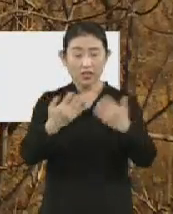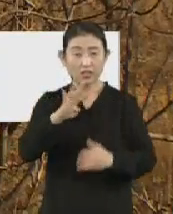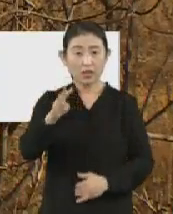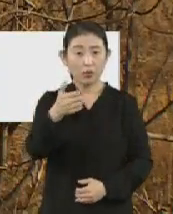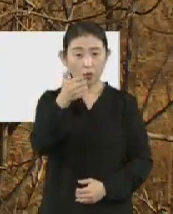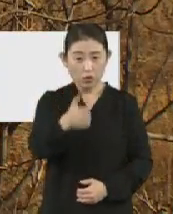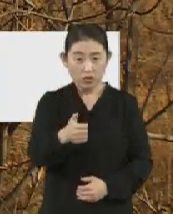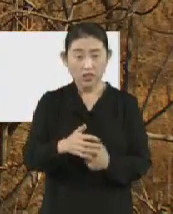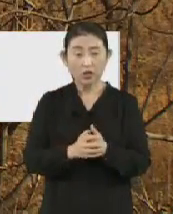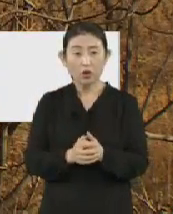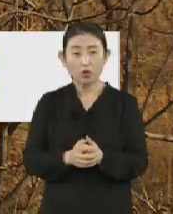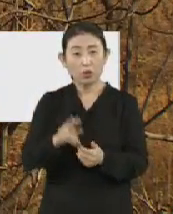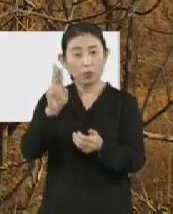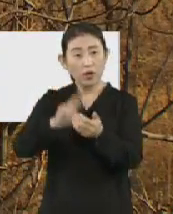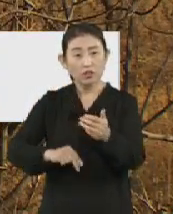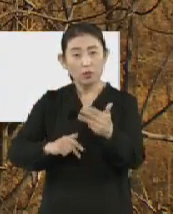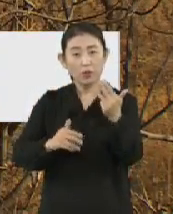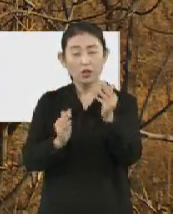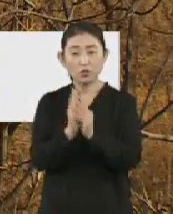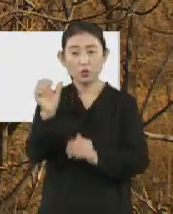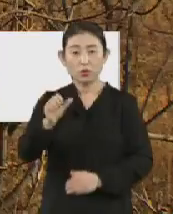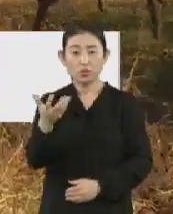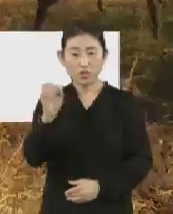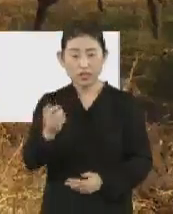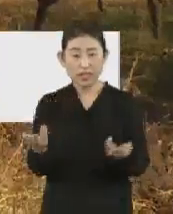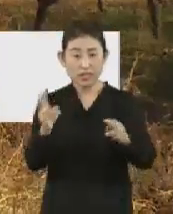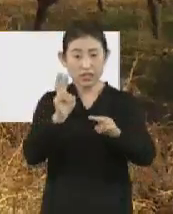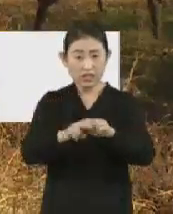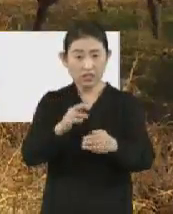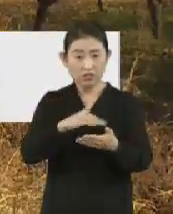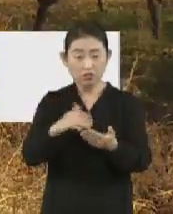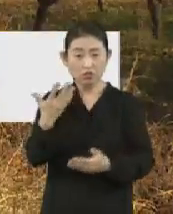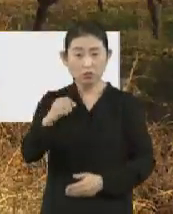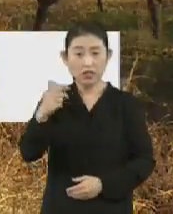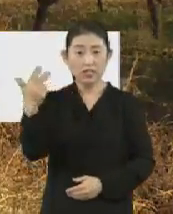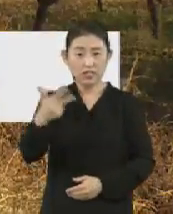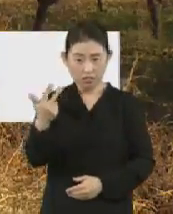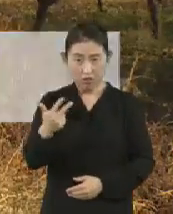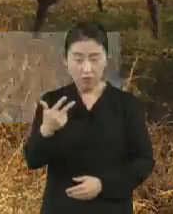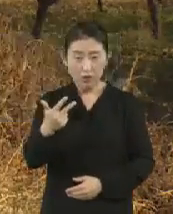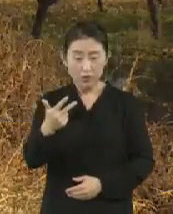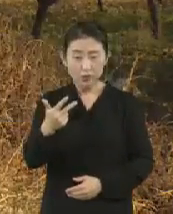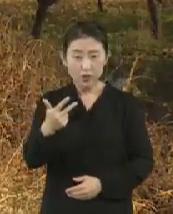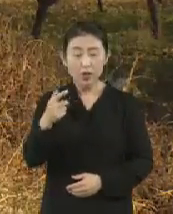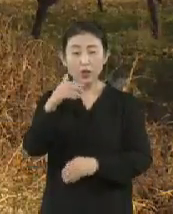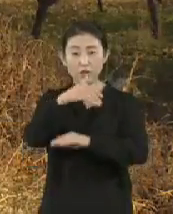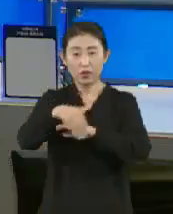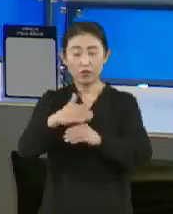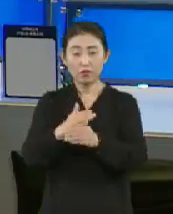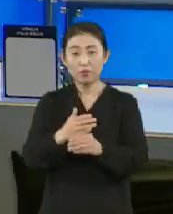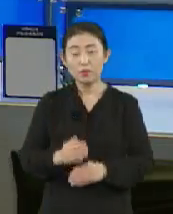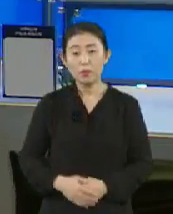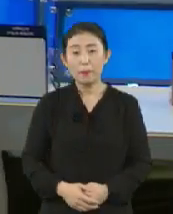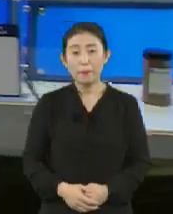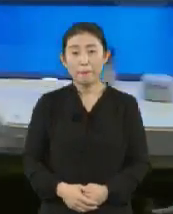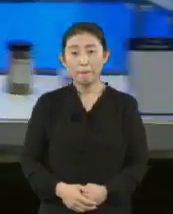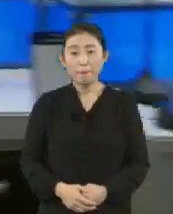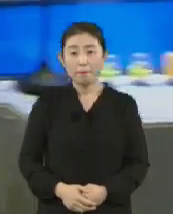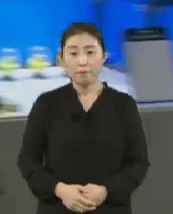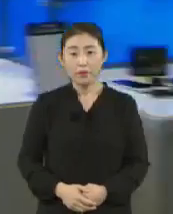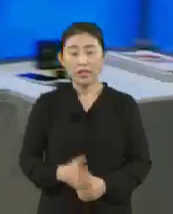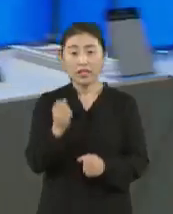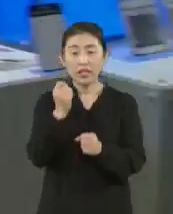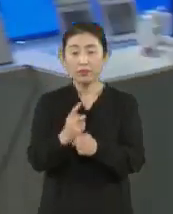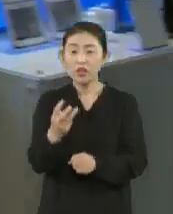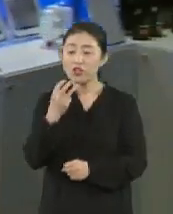450개, 매출 8조 5천억 원, 일자리 창출 9만 7천 명 달성을 목표로 내세웠습니다. 대전은